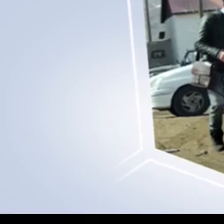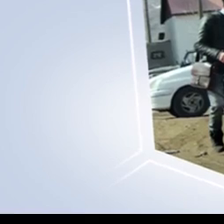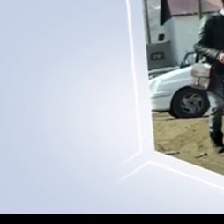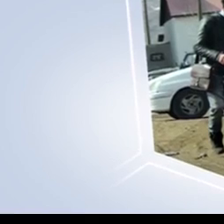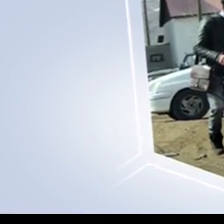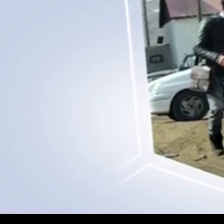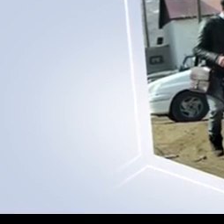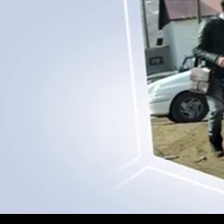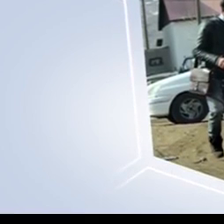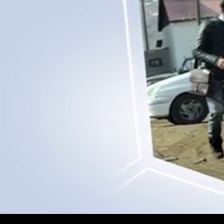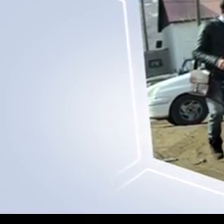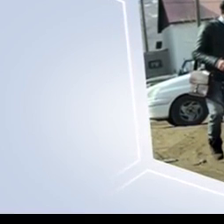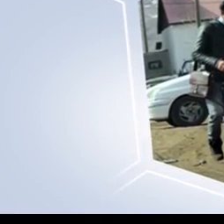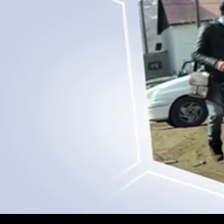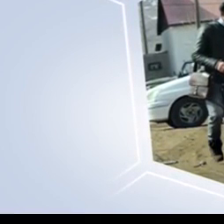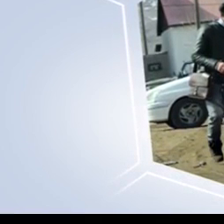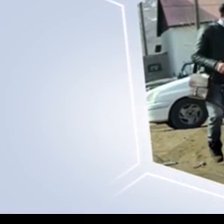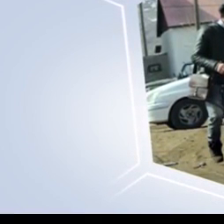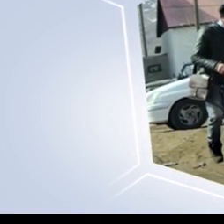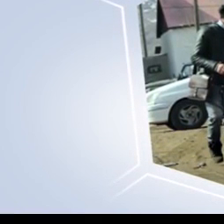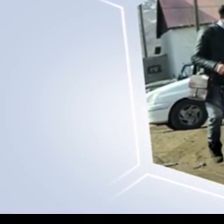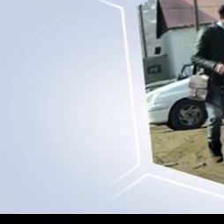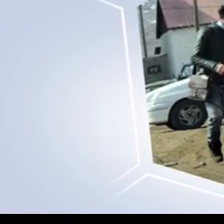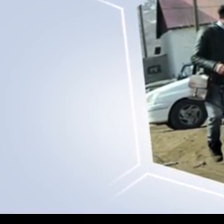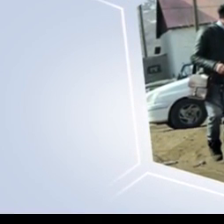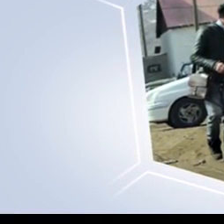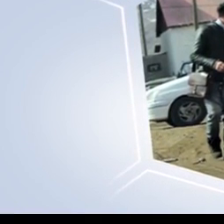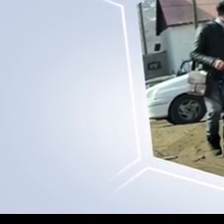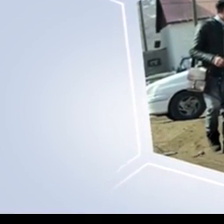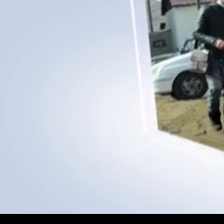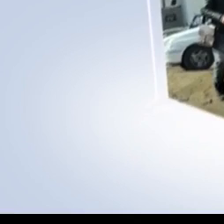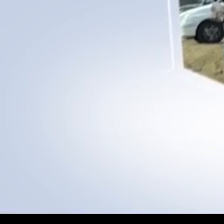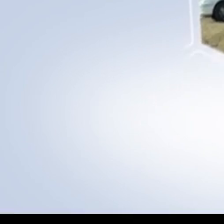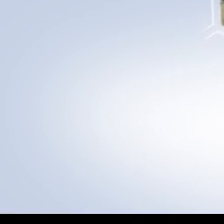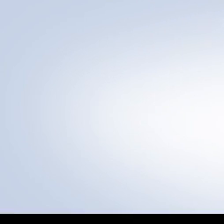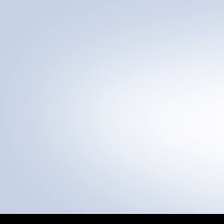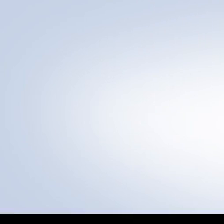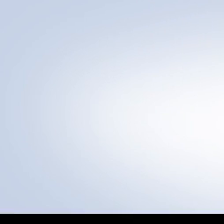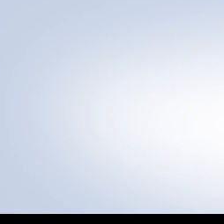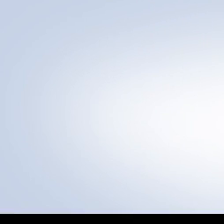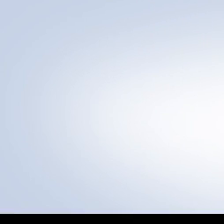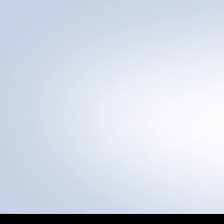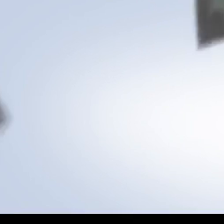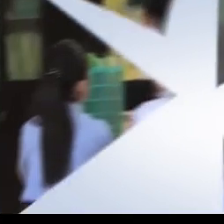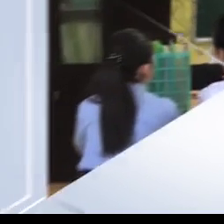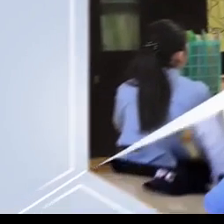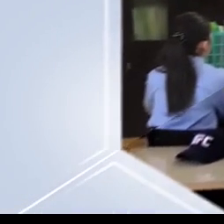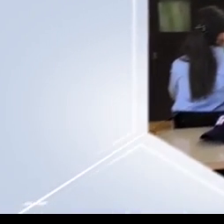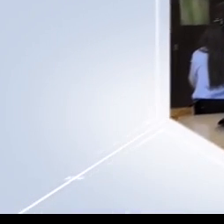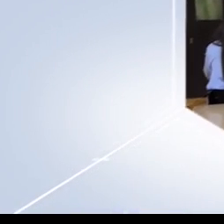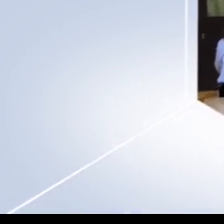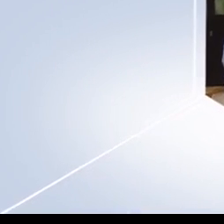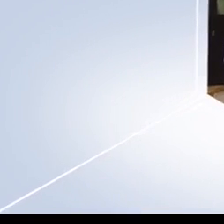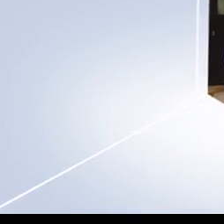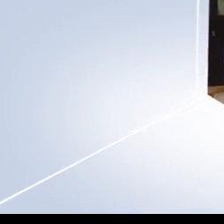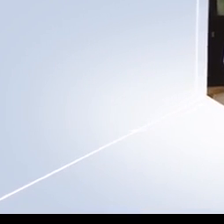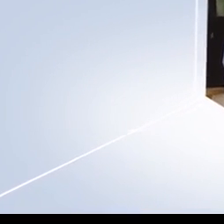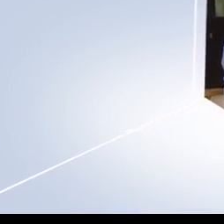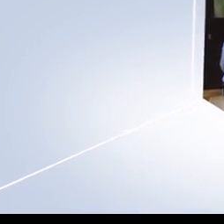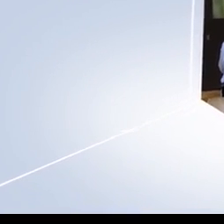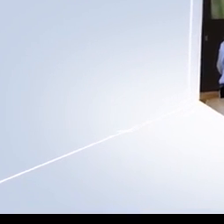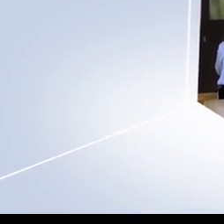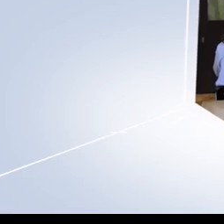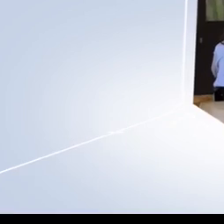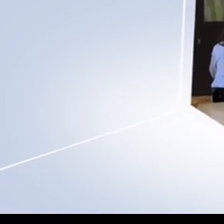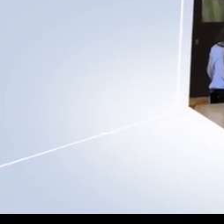དགེ